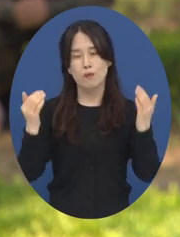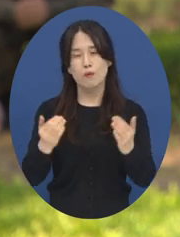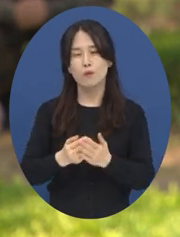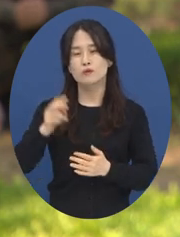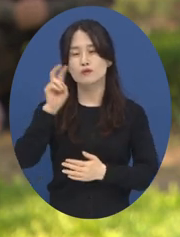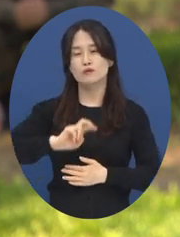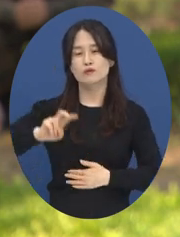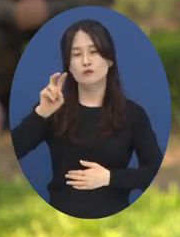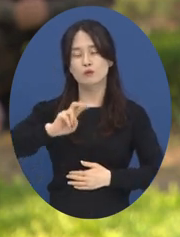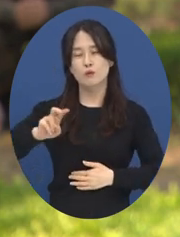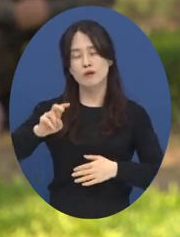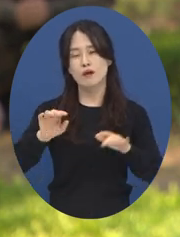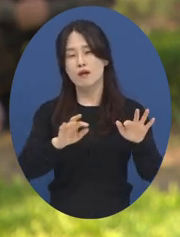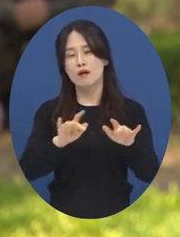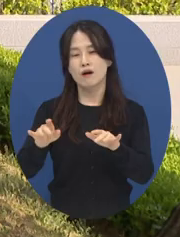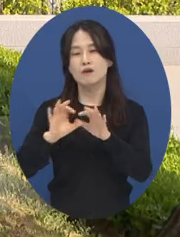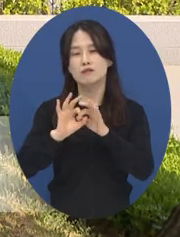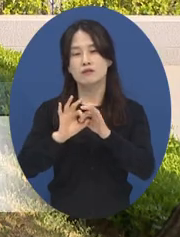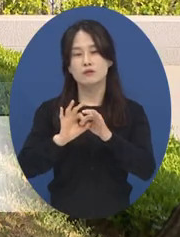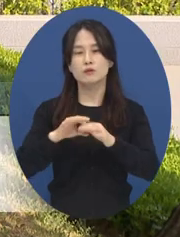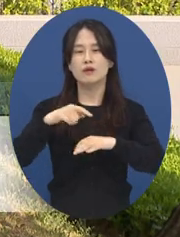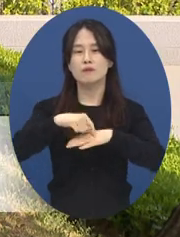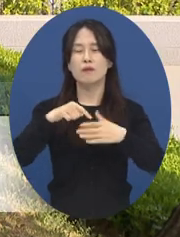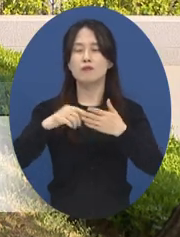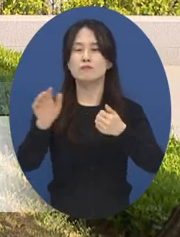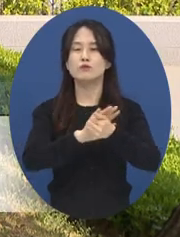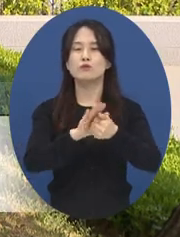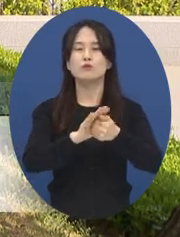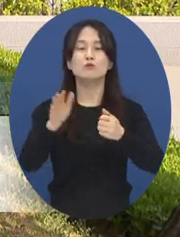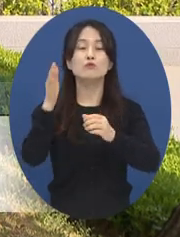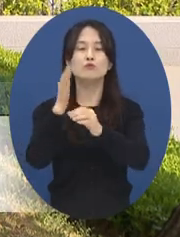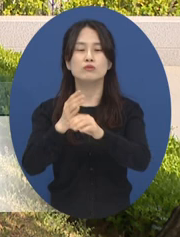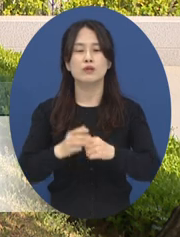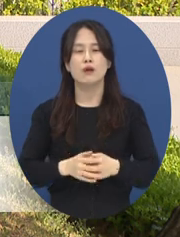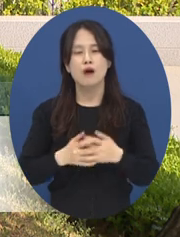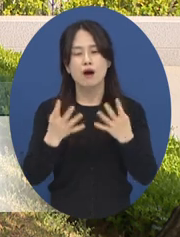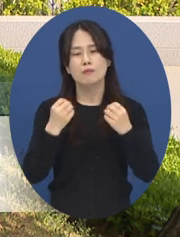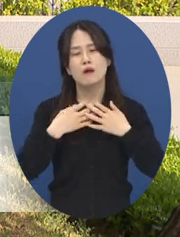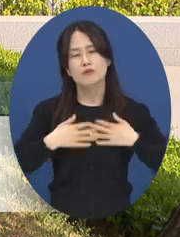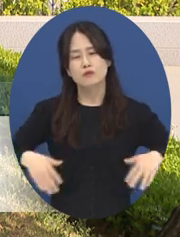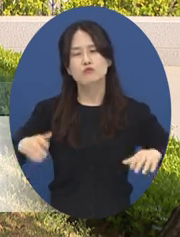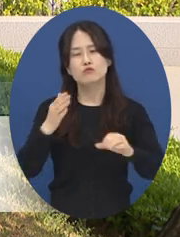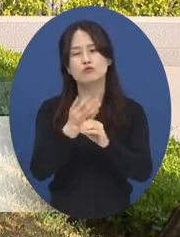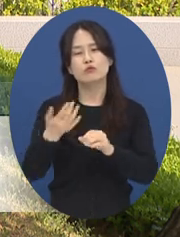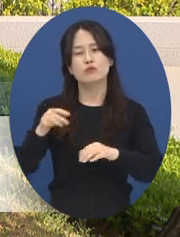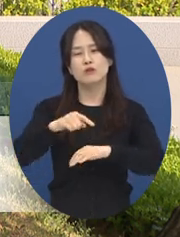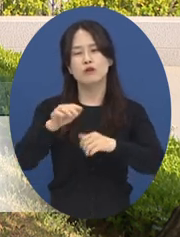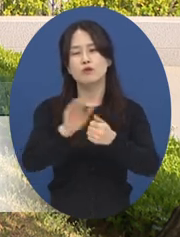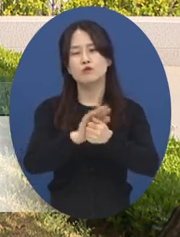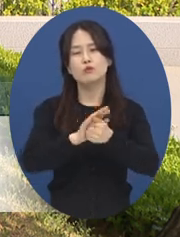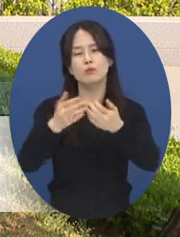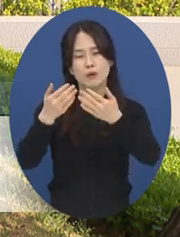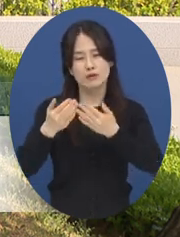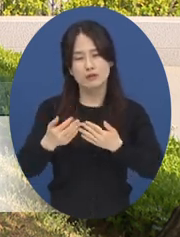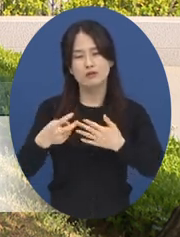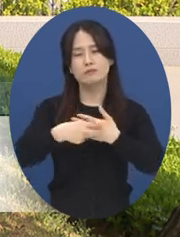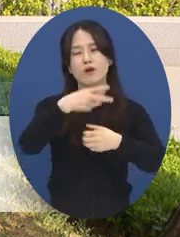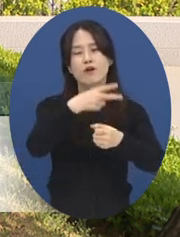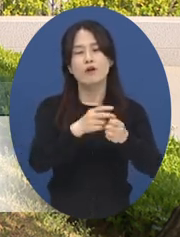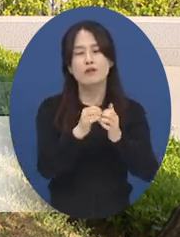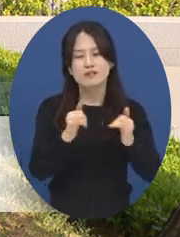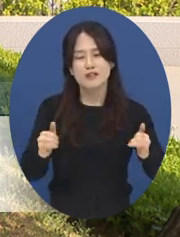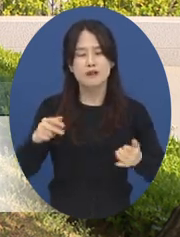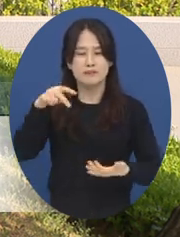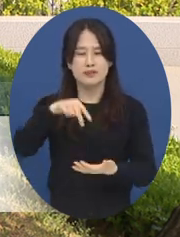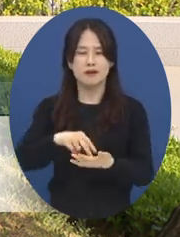음악으로 지친 마음을 달래봅니다. 많이 지쳐있는 상태였는데 마음의 위로가 돼서 다음을 의료인으로서 다시